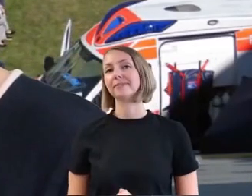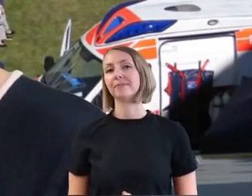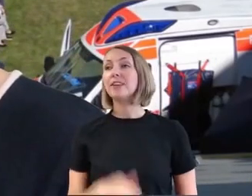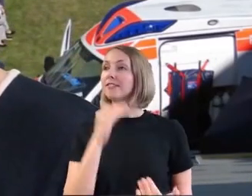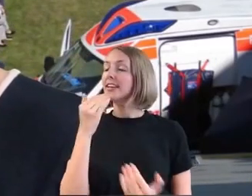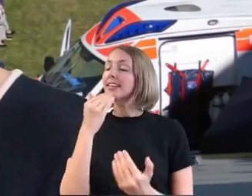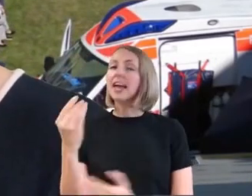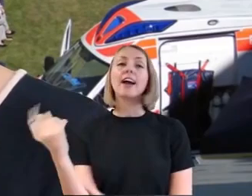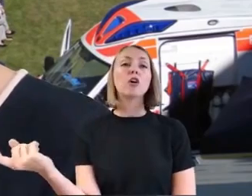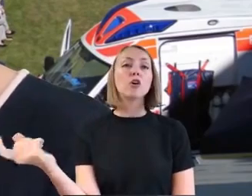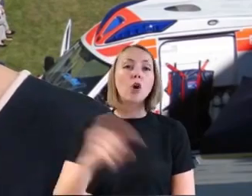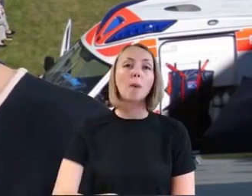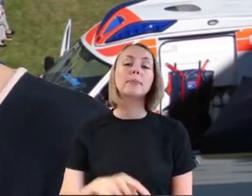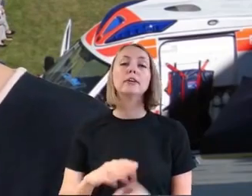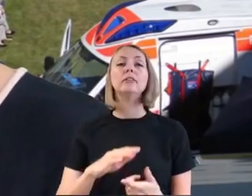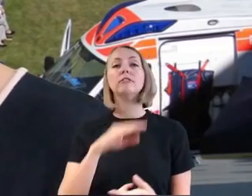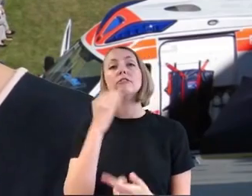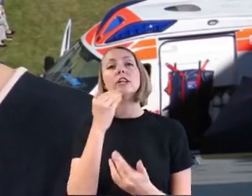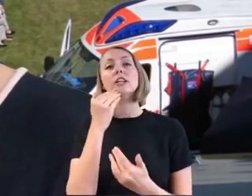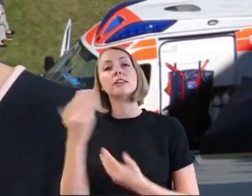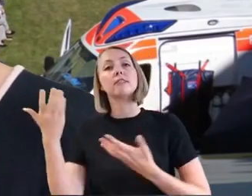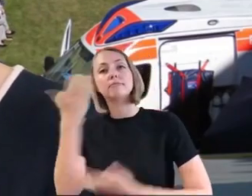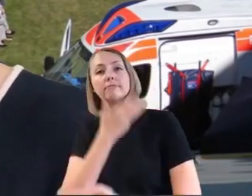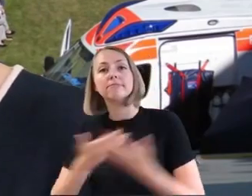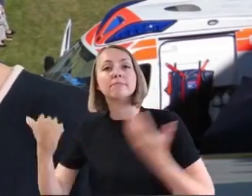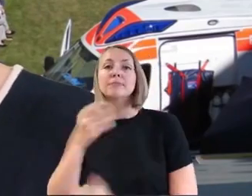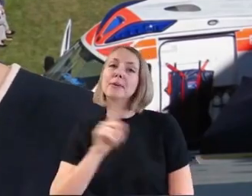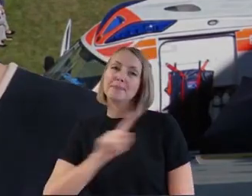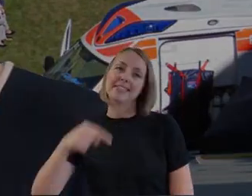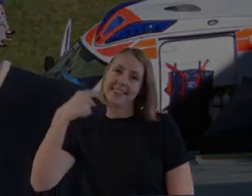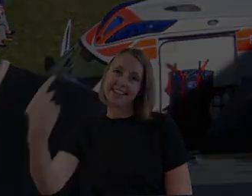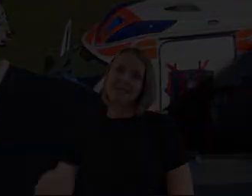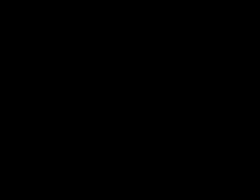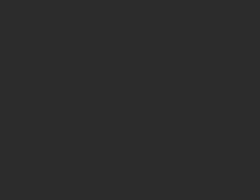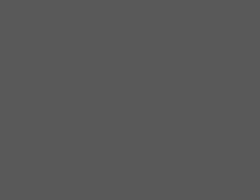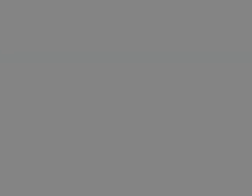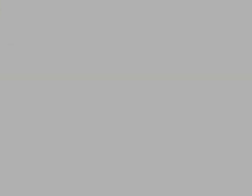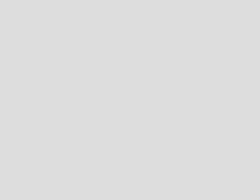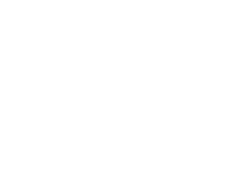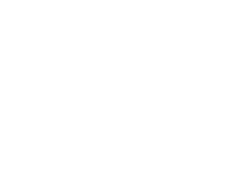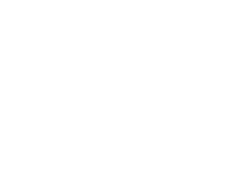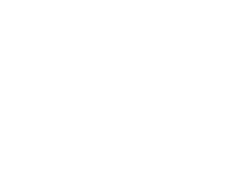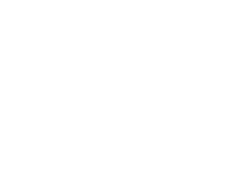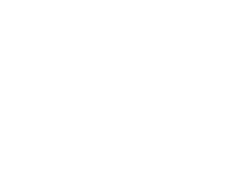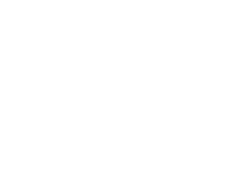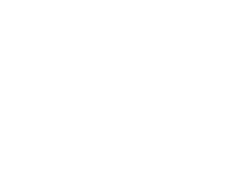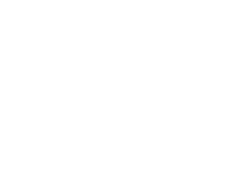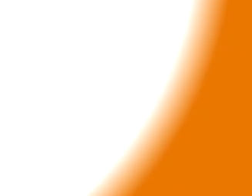fürs Dasein, fürs Gespräch und bis zum nächsten Mal. Ich habe zu danken.